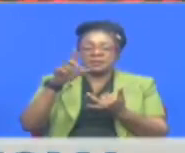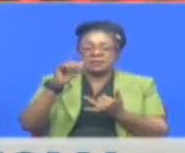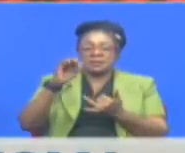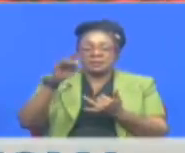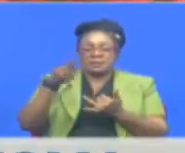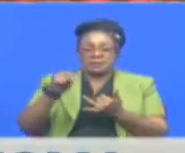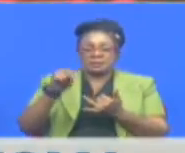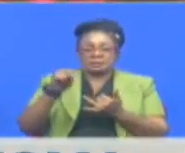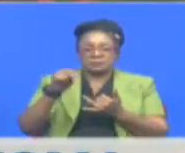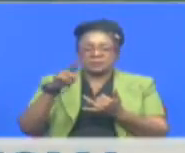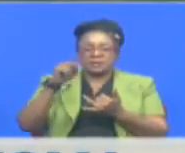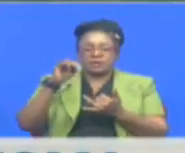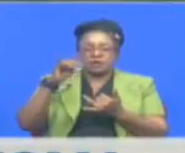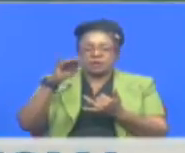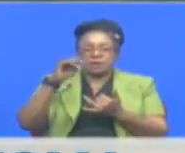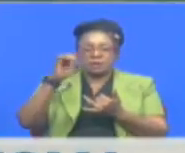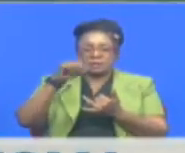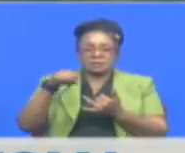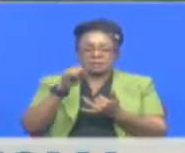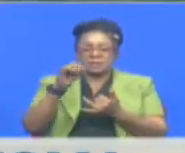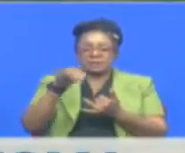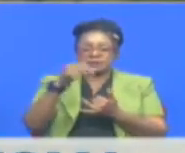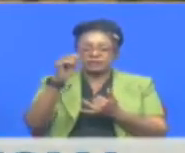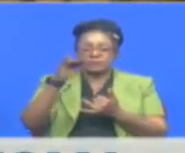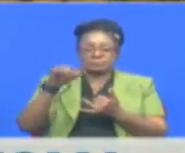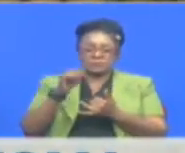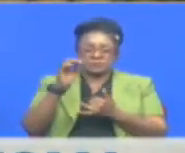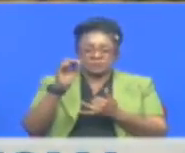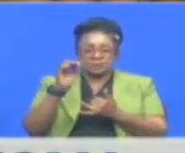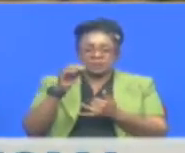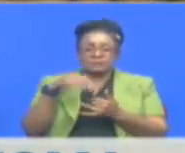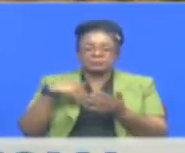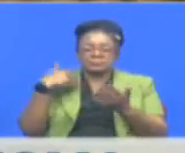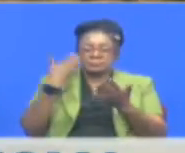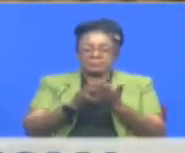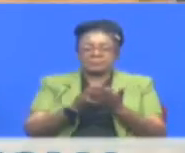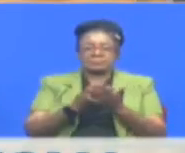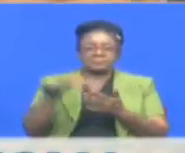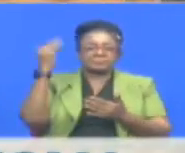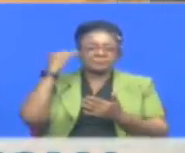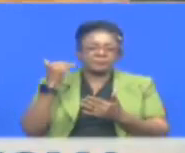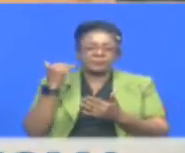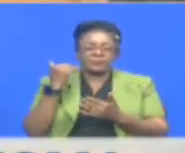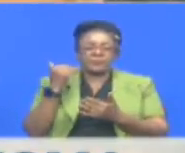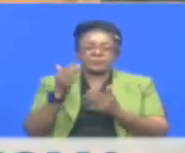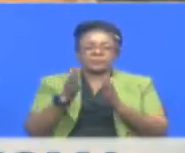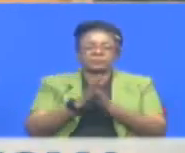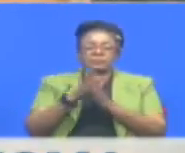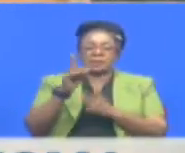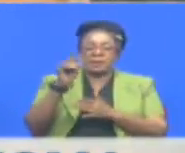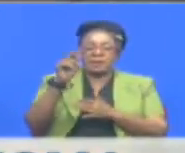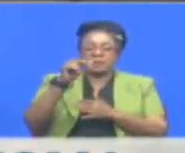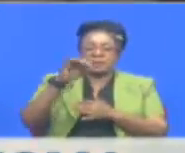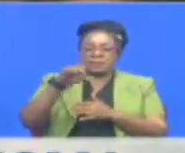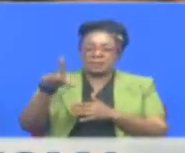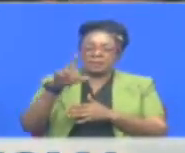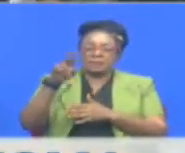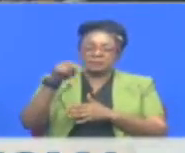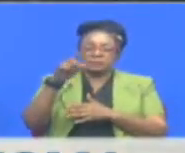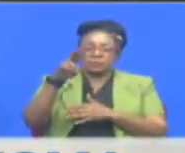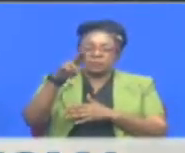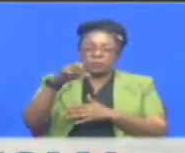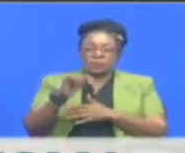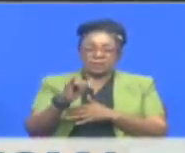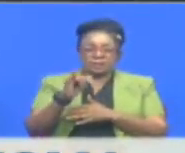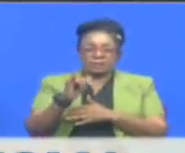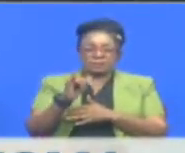Cherono, Nicholas Sang na James Mwaniki walifikishwa kotini mbele ya hakimu Daniel Ndugi. Upande wa